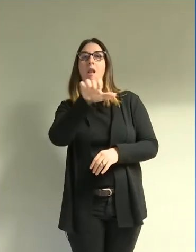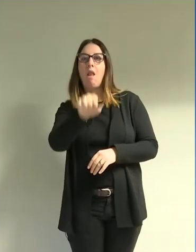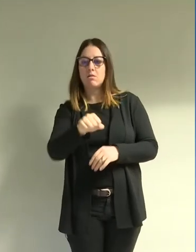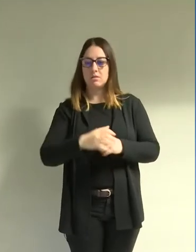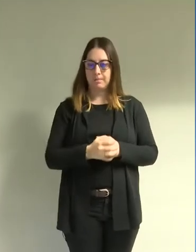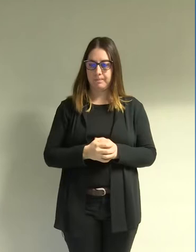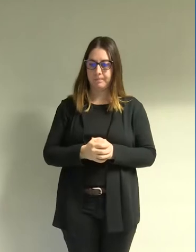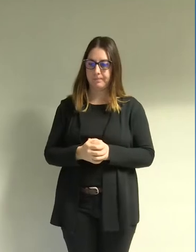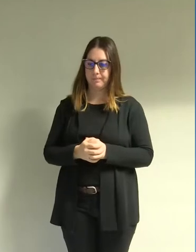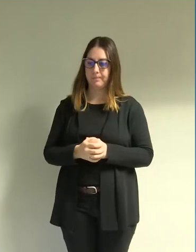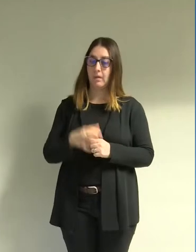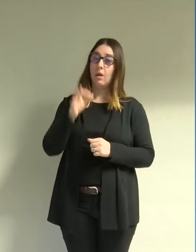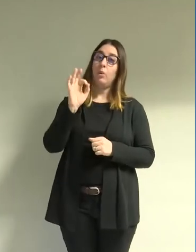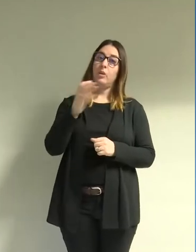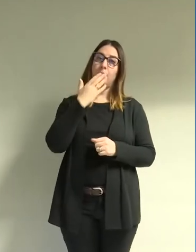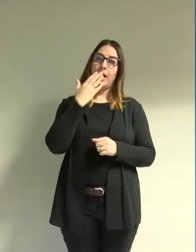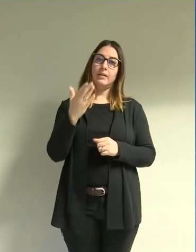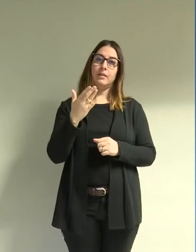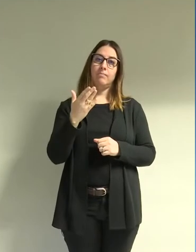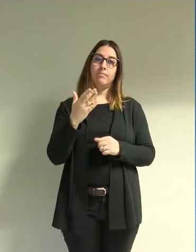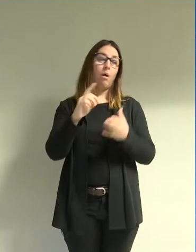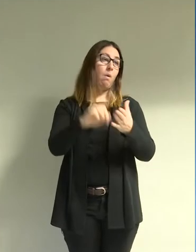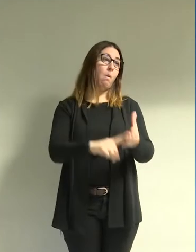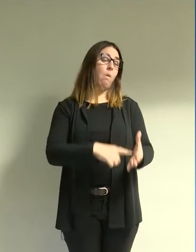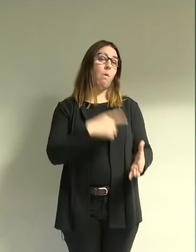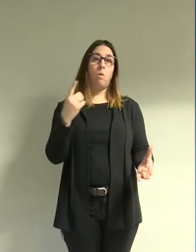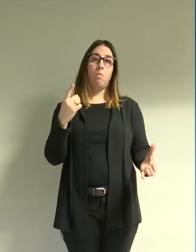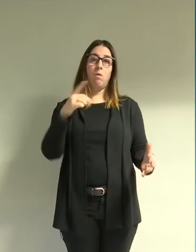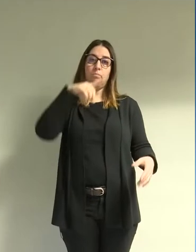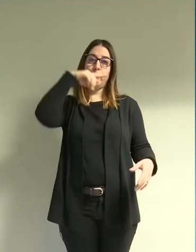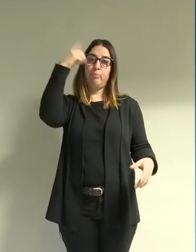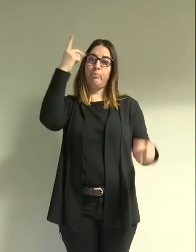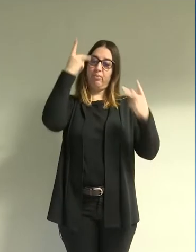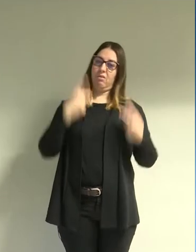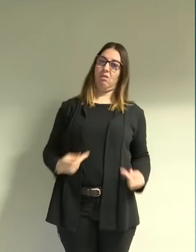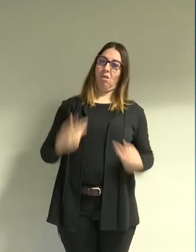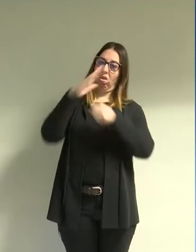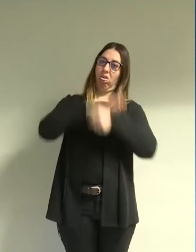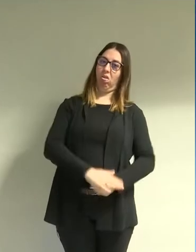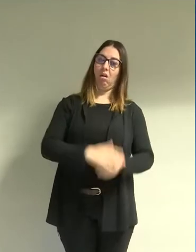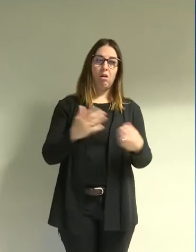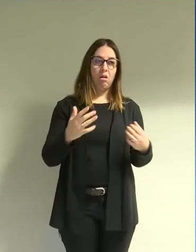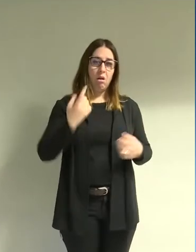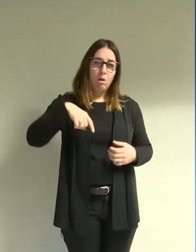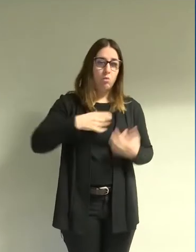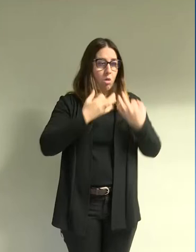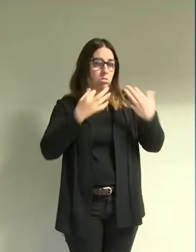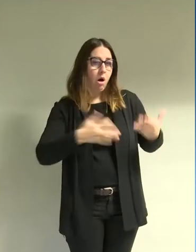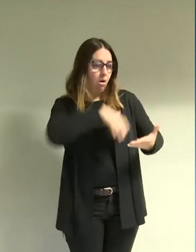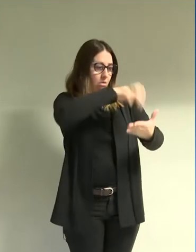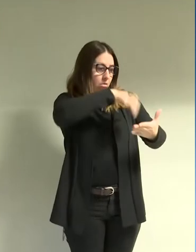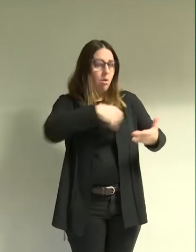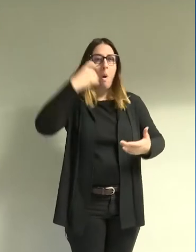oui merci on voit là hélas la condescendance et on prend le temps d'écrire des remarques frais de commentaires